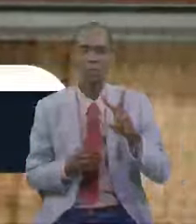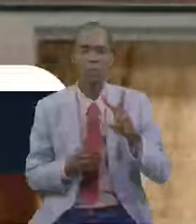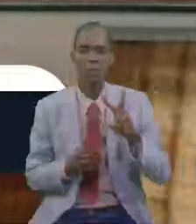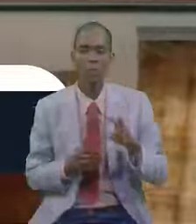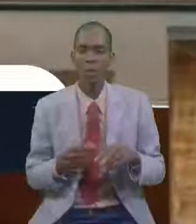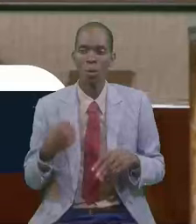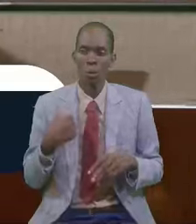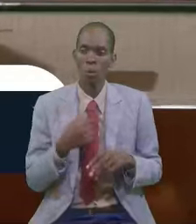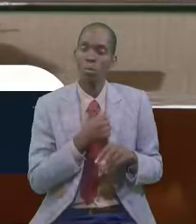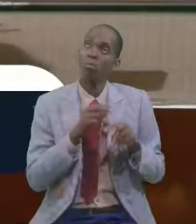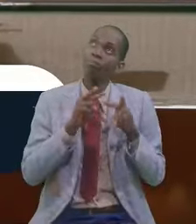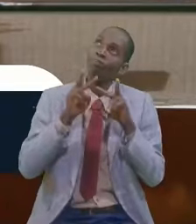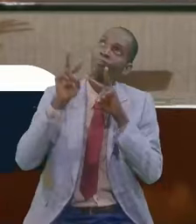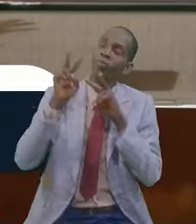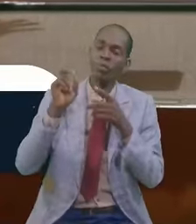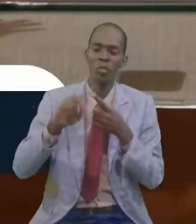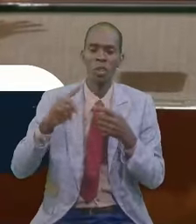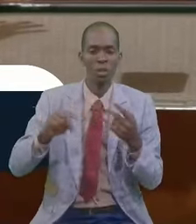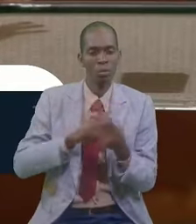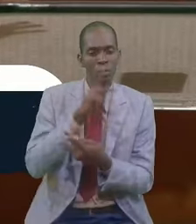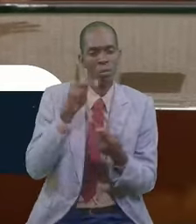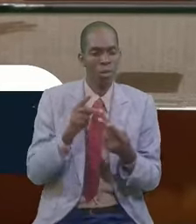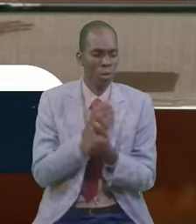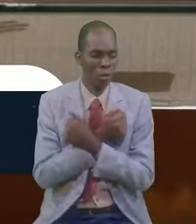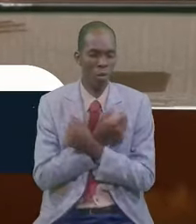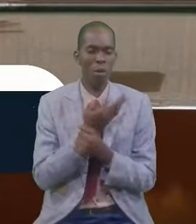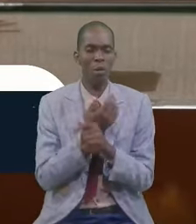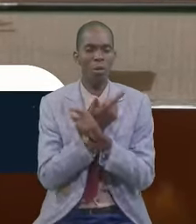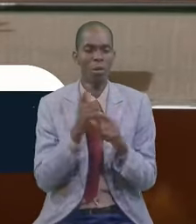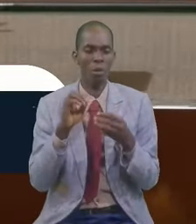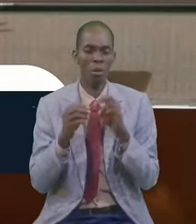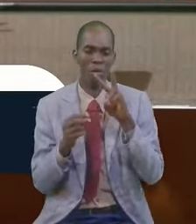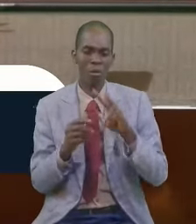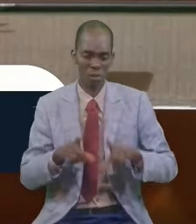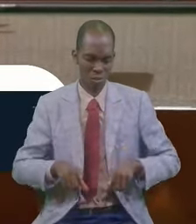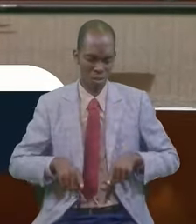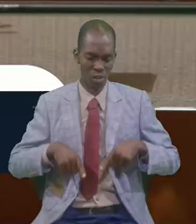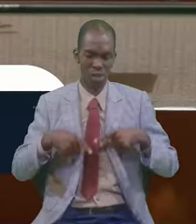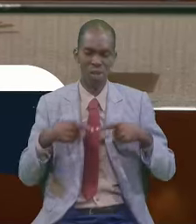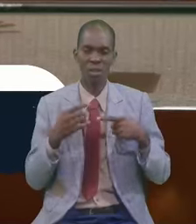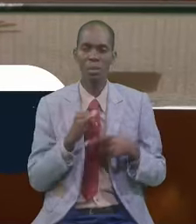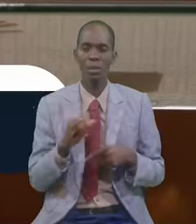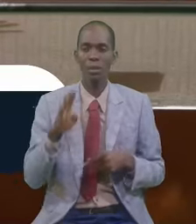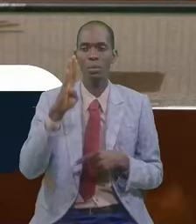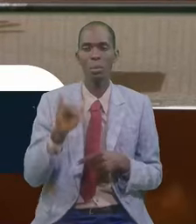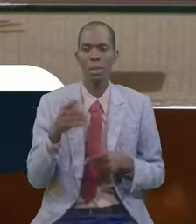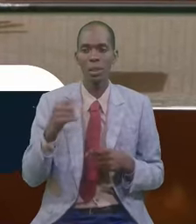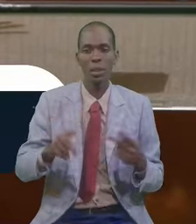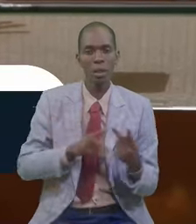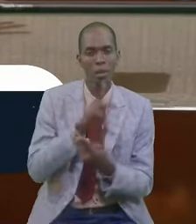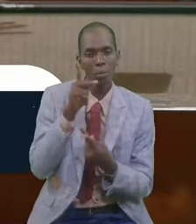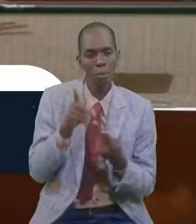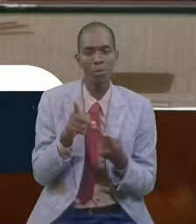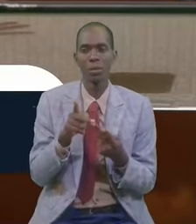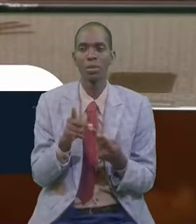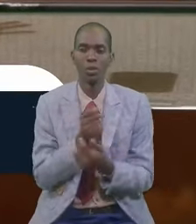Là, on voit ici, on a vu plonger les regards dans la loi parfaite de la liberté. 3. Deuxième partie